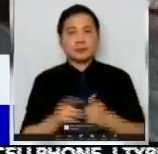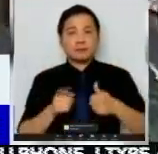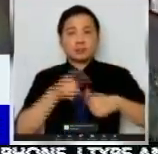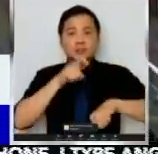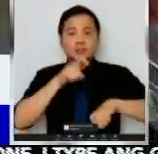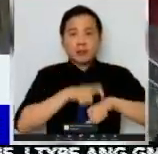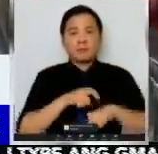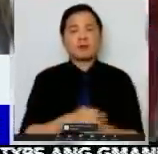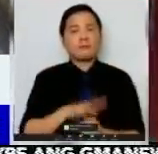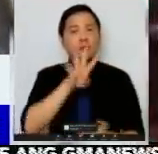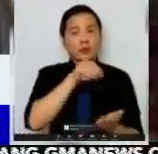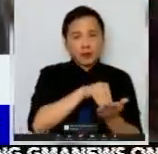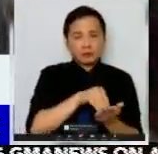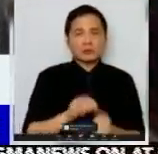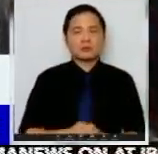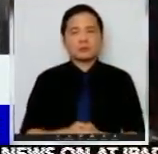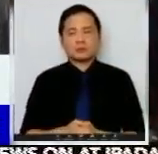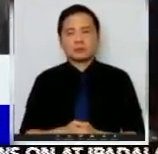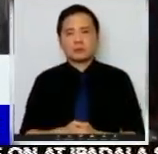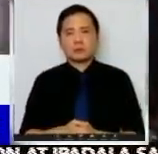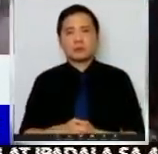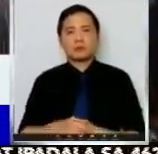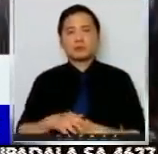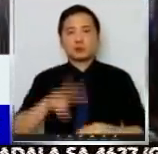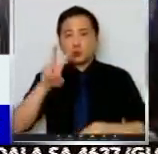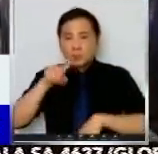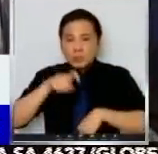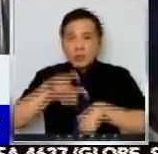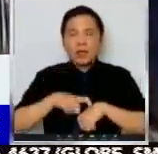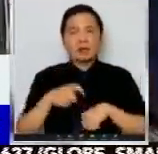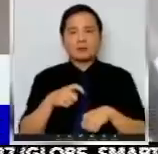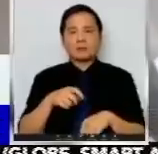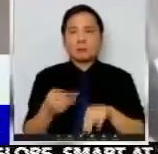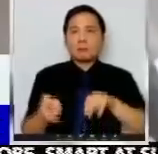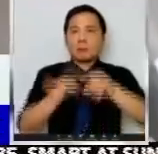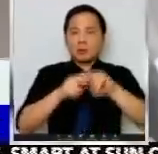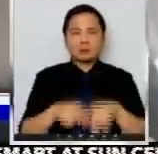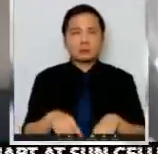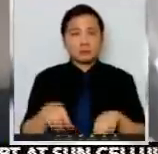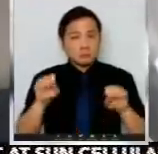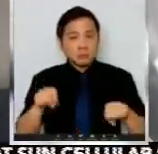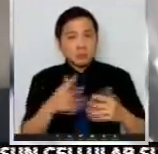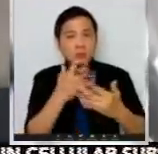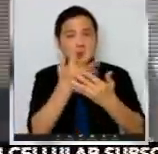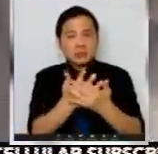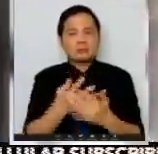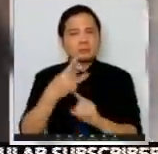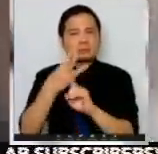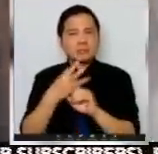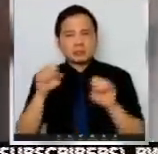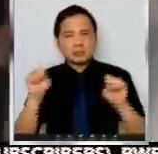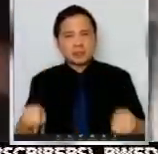Pang-apat po, pa-file na natin ng kaso at may pagkakaulong po ito ng isang araw hanggang 6 na buwan. Ang isang mall sa Cabuyao, Laguna,